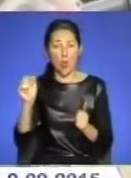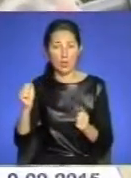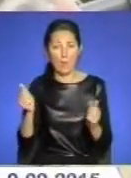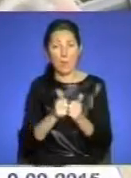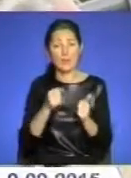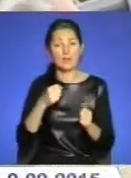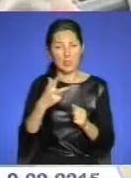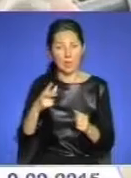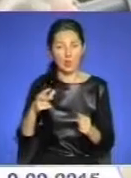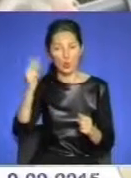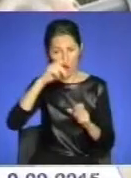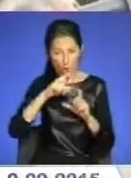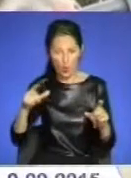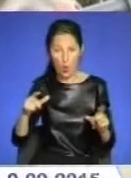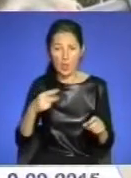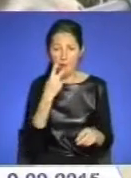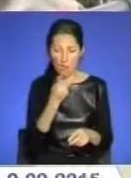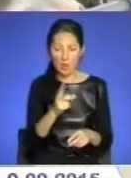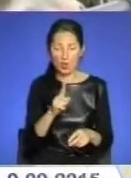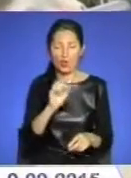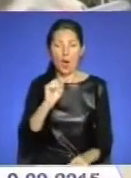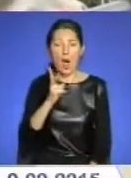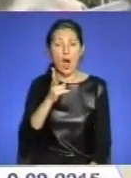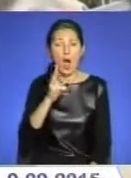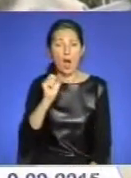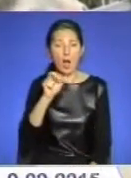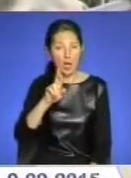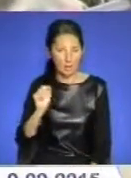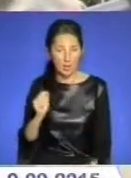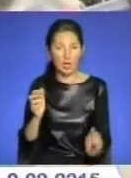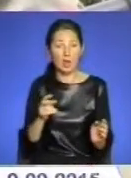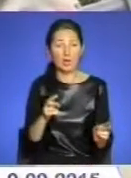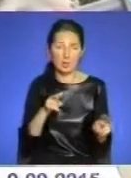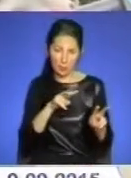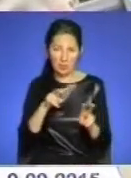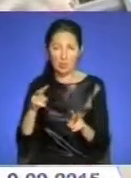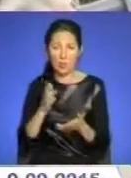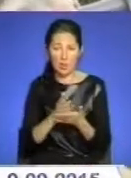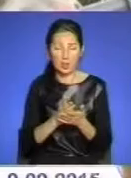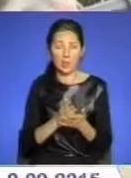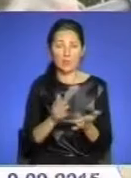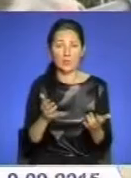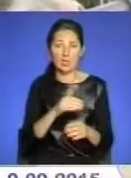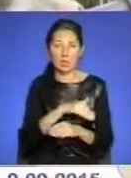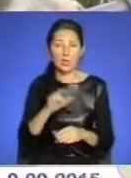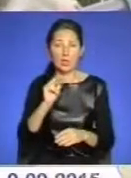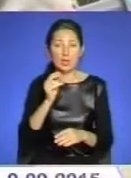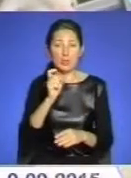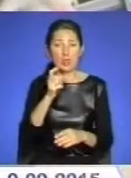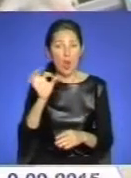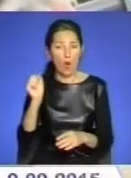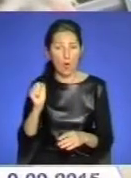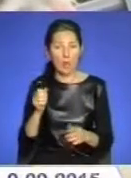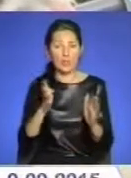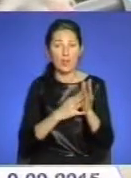вона кимось доглядається. От ще на Чехова. А 9 березня тут на